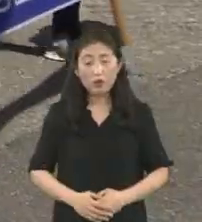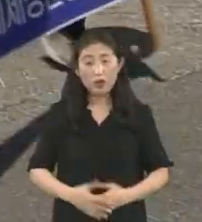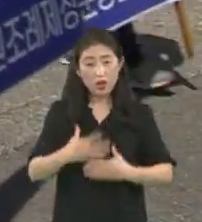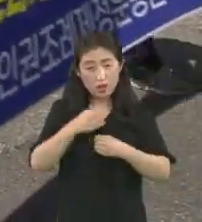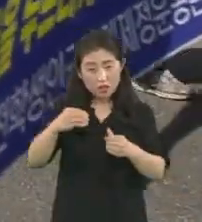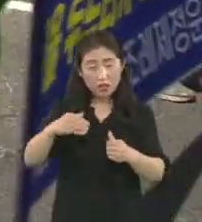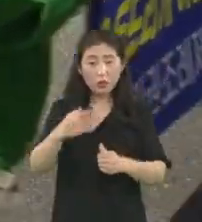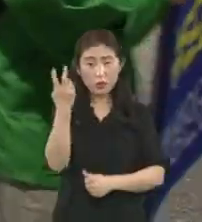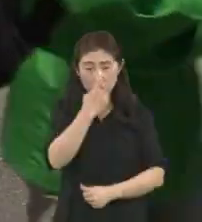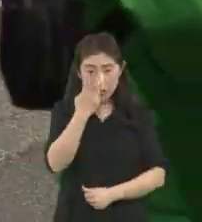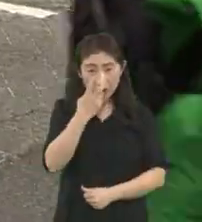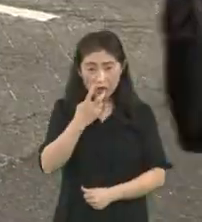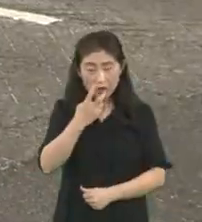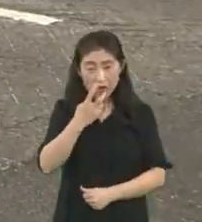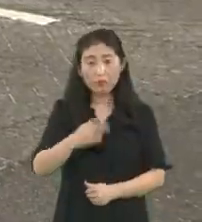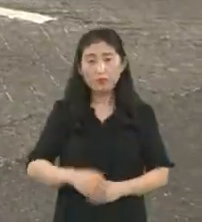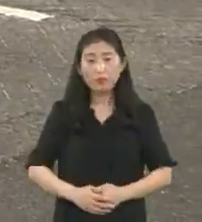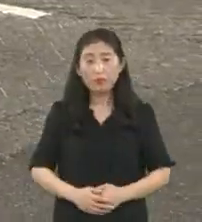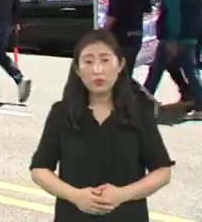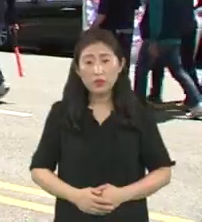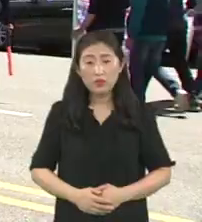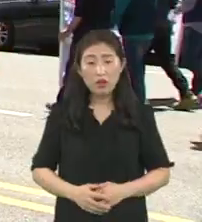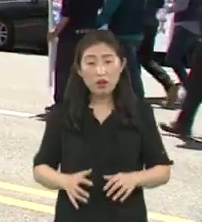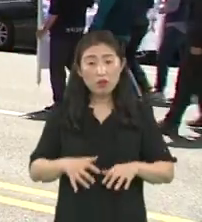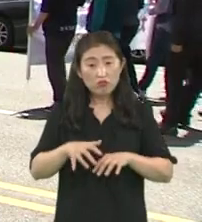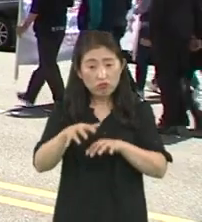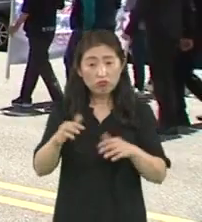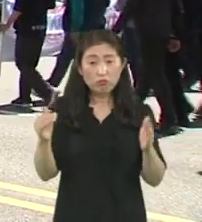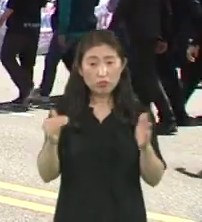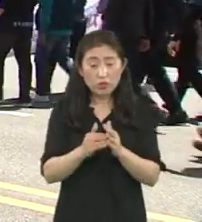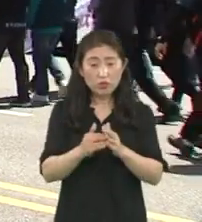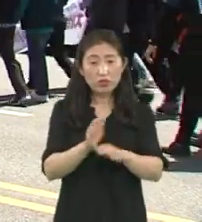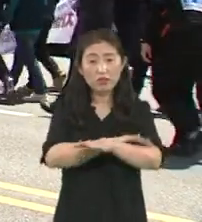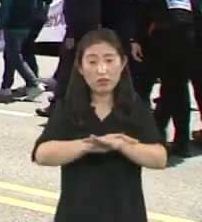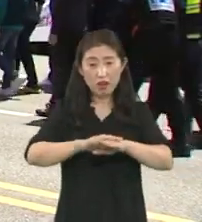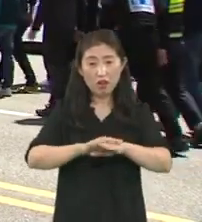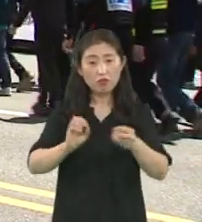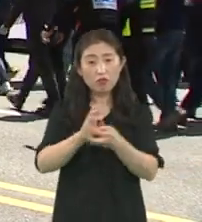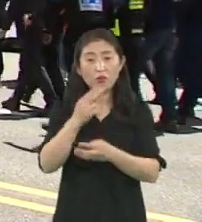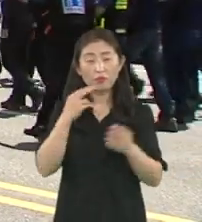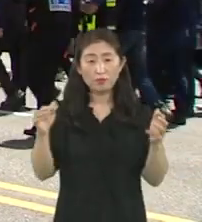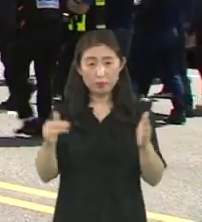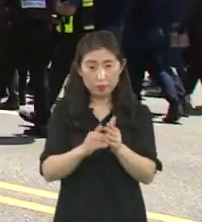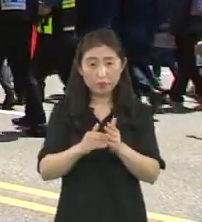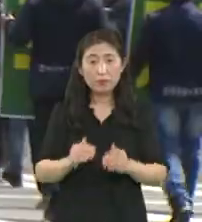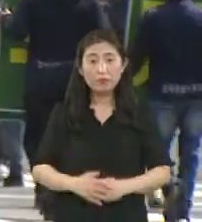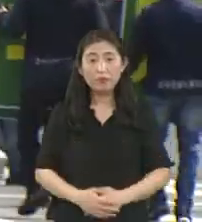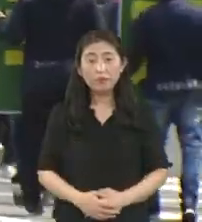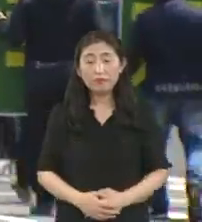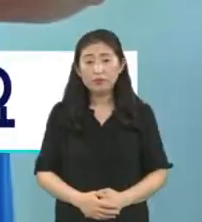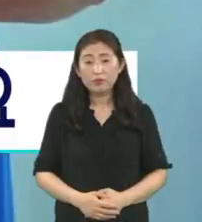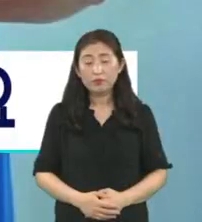안전 확보와 교통관리에 나섰으며 집회는 별다른 충돌 없이 마무리됐습니다.